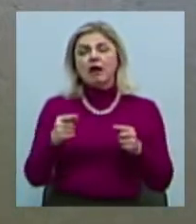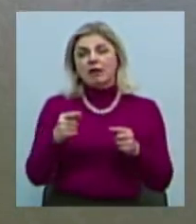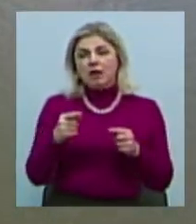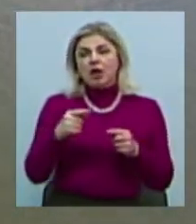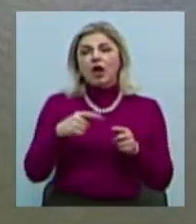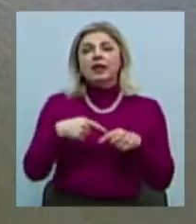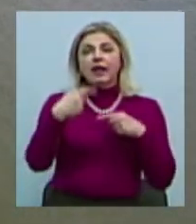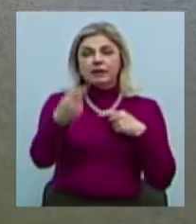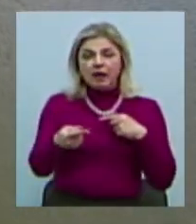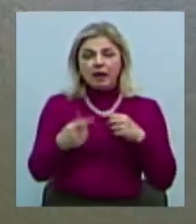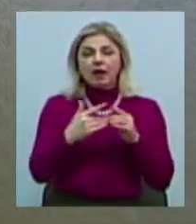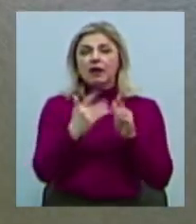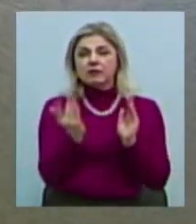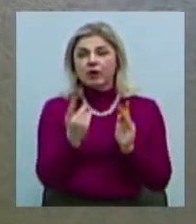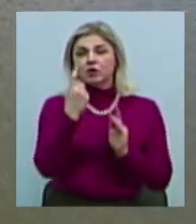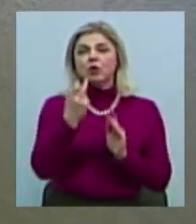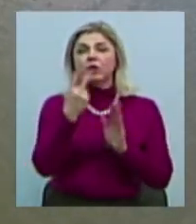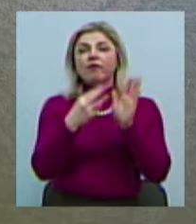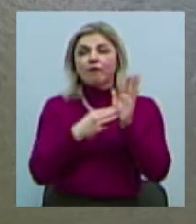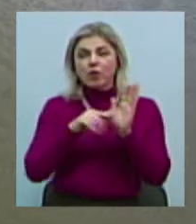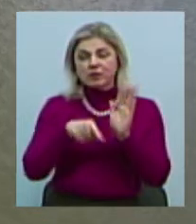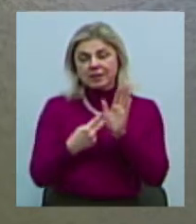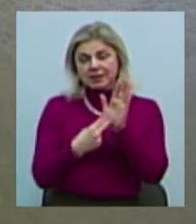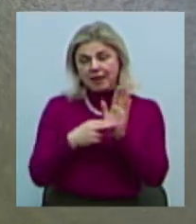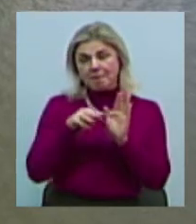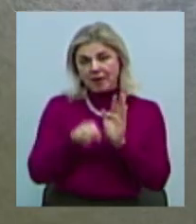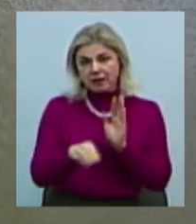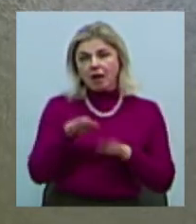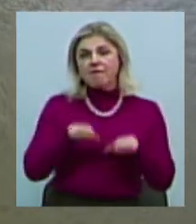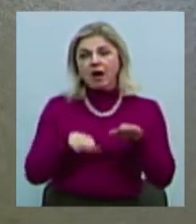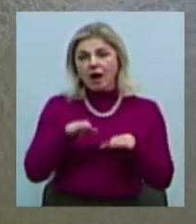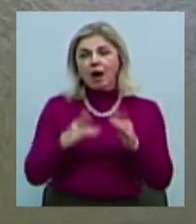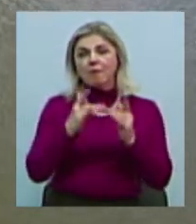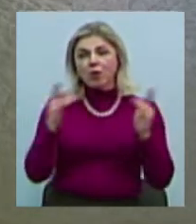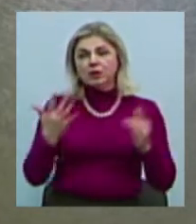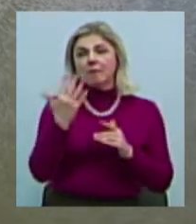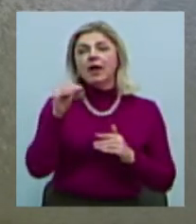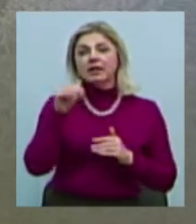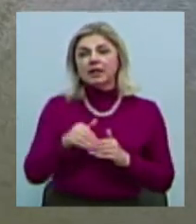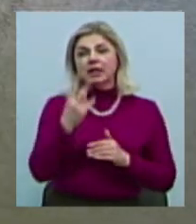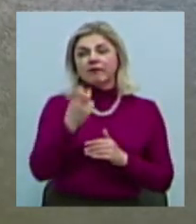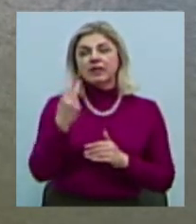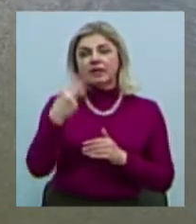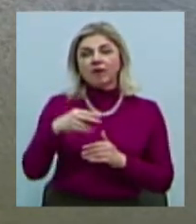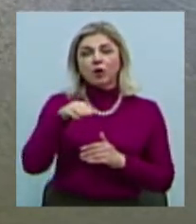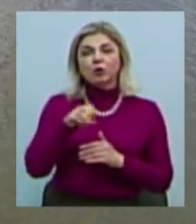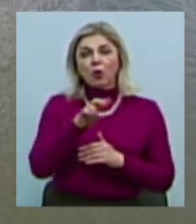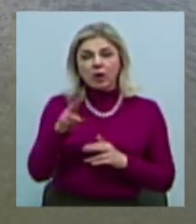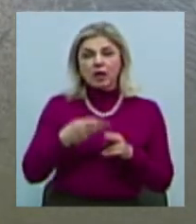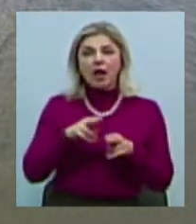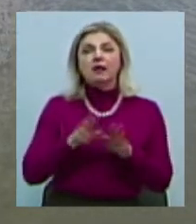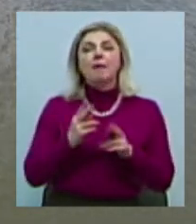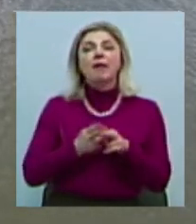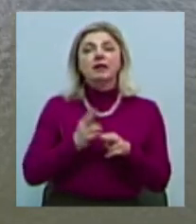довжина розвідної частини – 128,7 метра, вага її – 5220 тонн, це лише металева